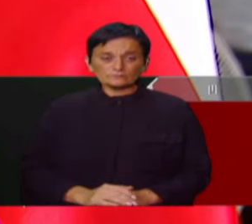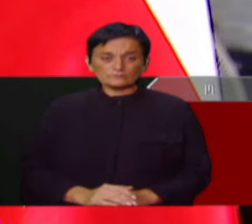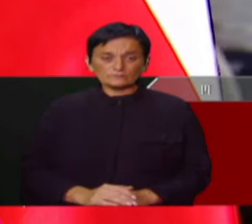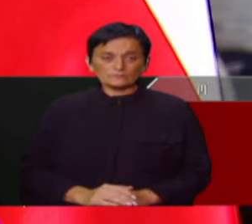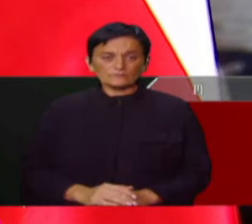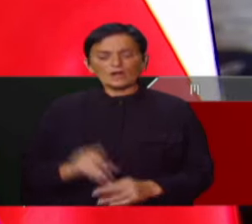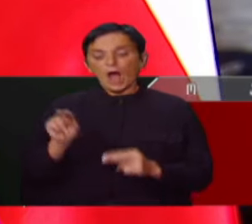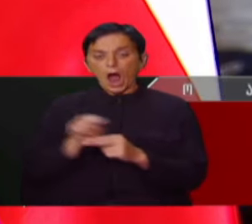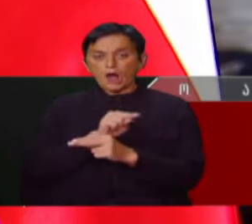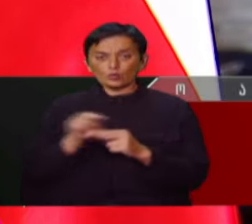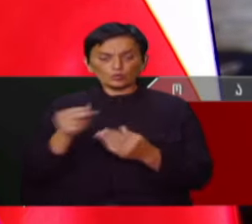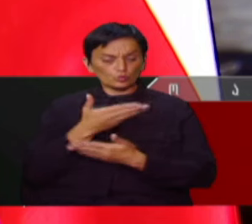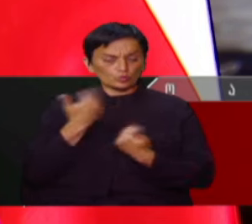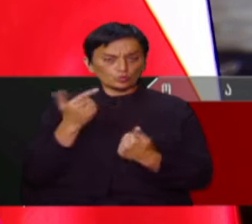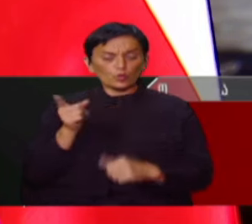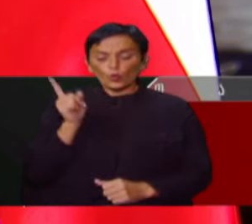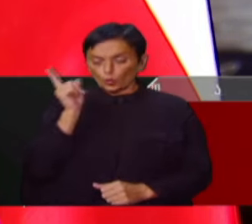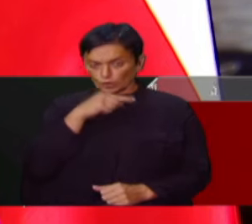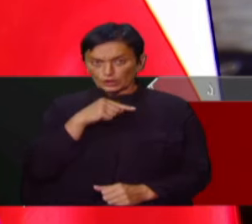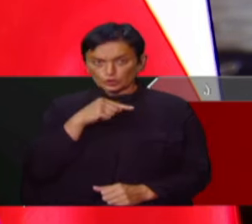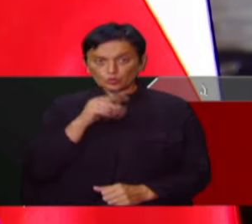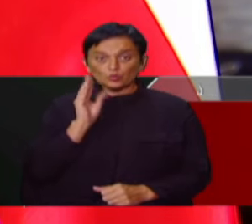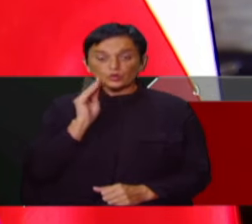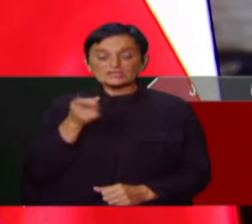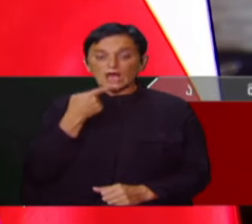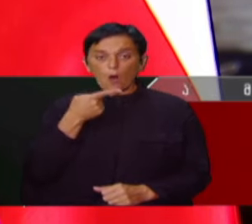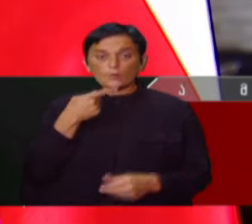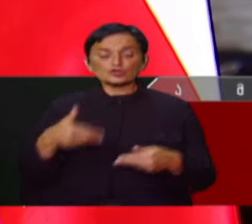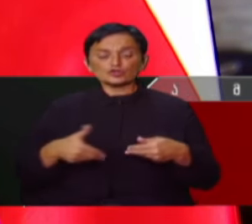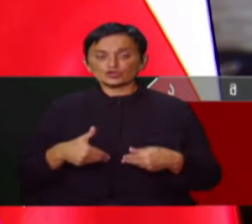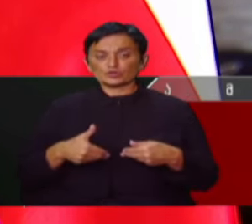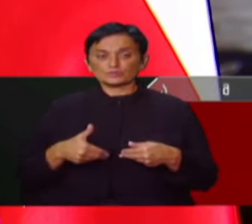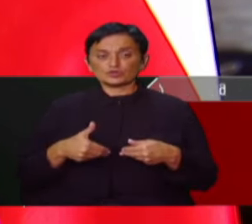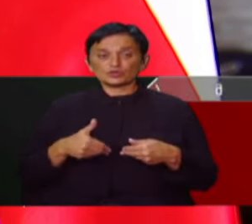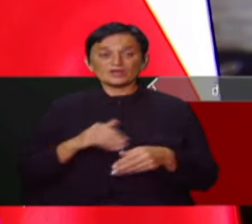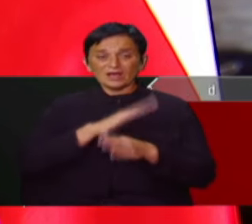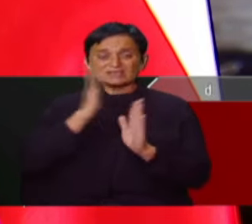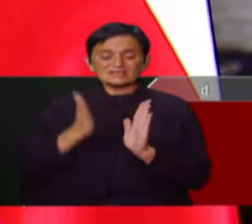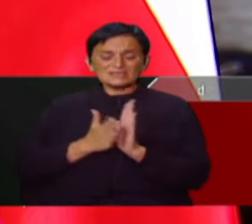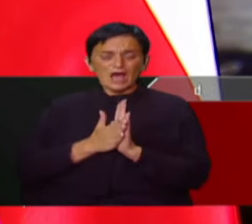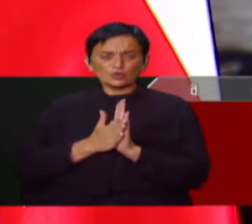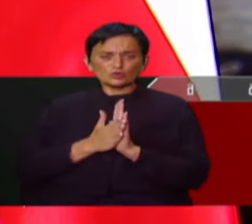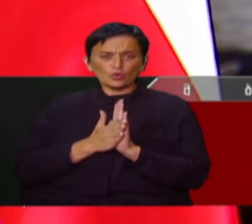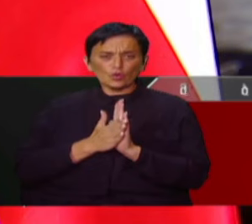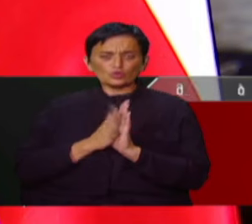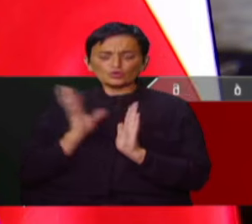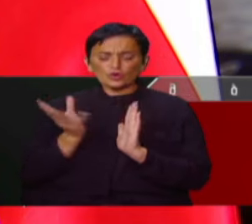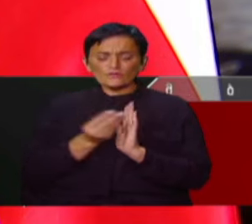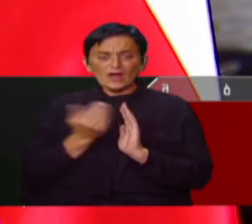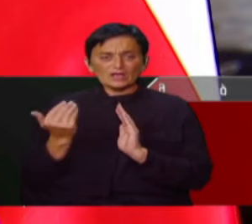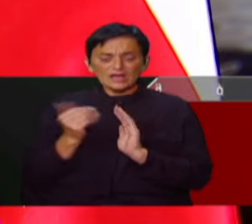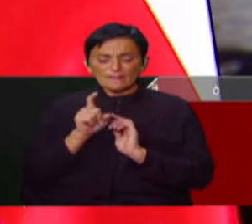არ მკურნალობენ, იტყუებოდა მაშინათ, როდესაც ამბობდა, რომ შიმშილობ. საერთოდ ყველა ფეხის